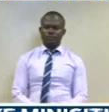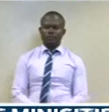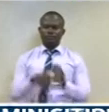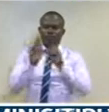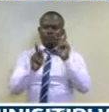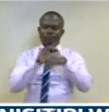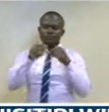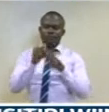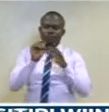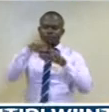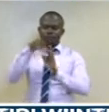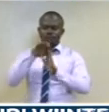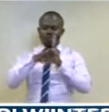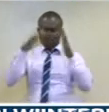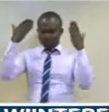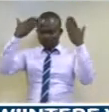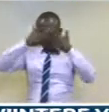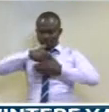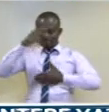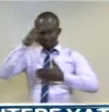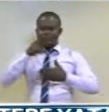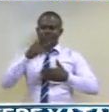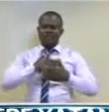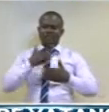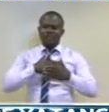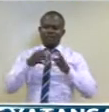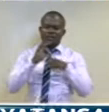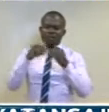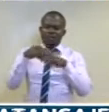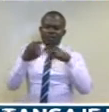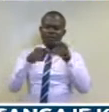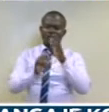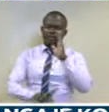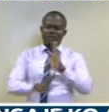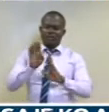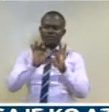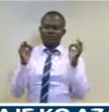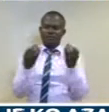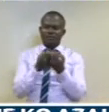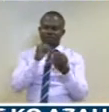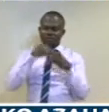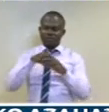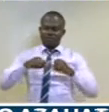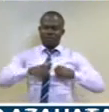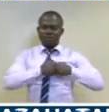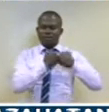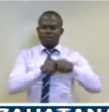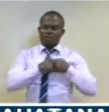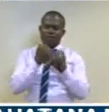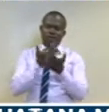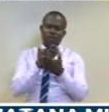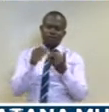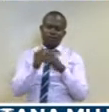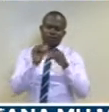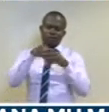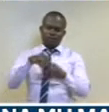abaturage bitabira gahunda y'umugoroba w'ababyeyi bashima uburyo ikomeje guteza imbere umuryango uzira amakimbirane bagasaba ko